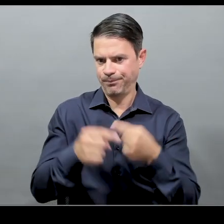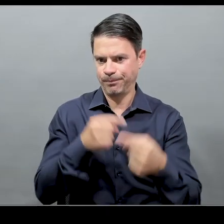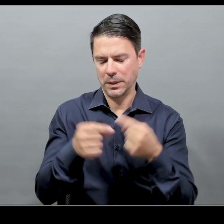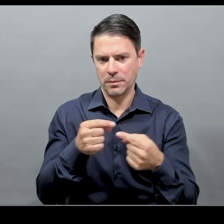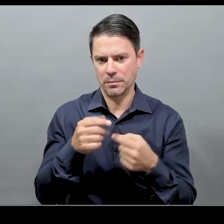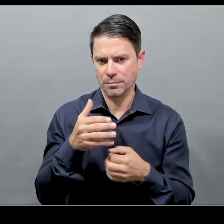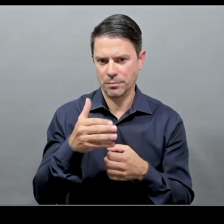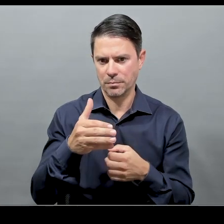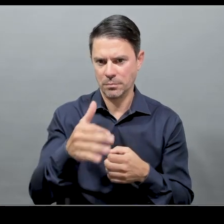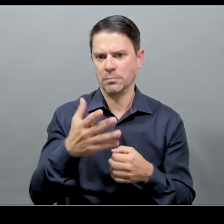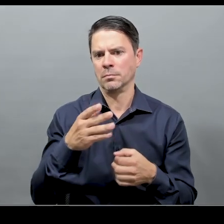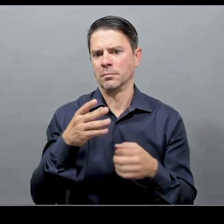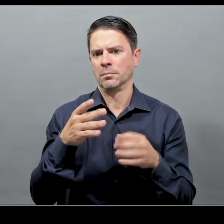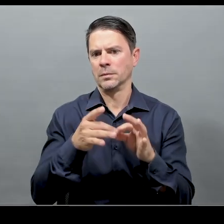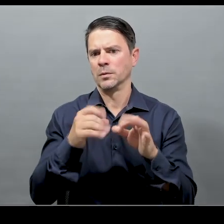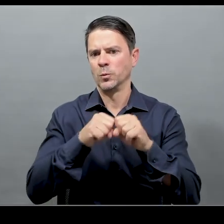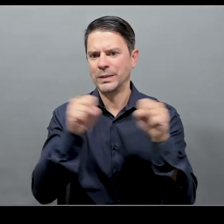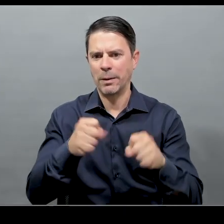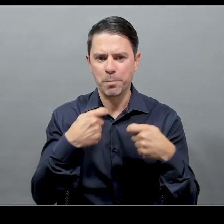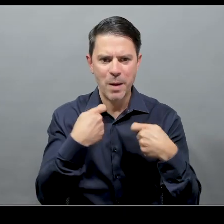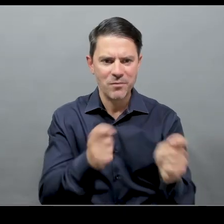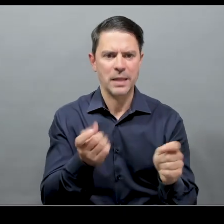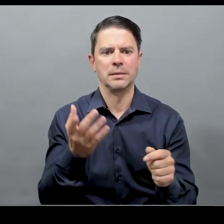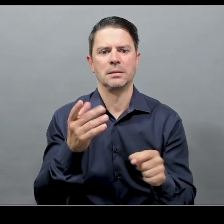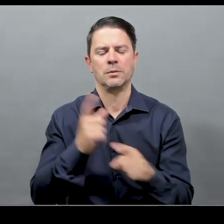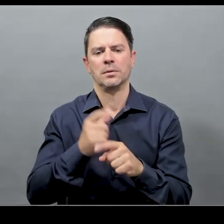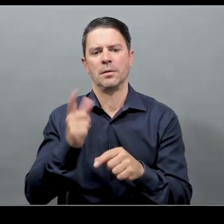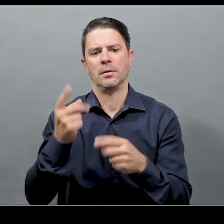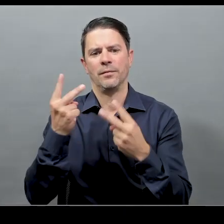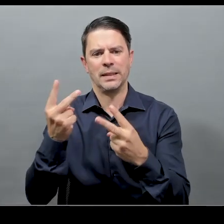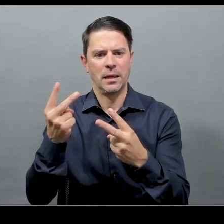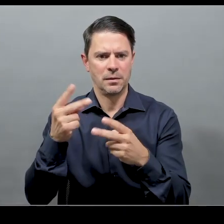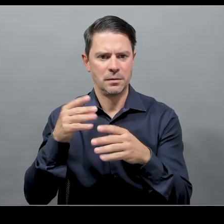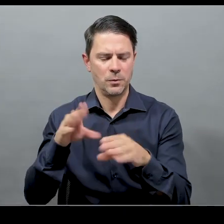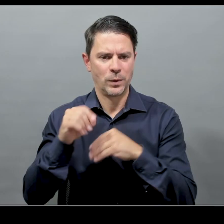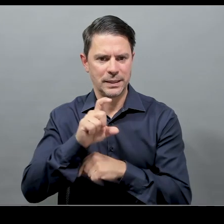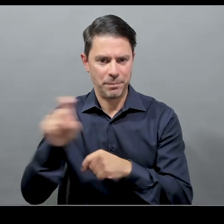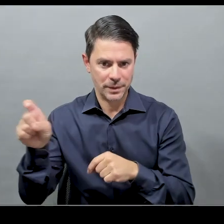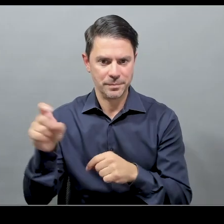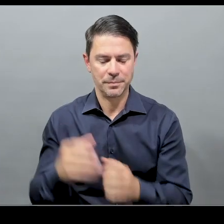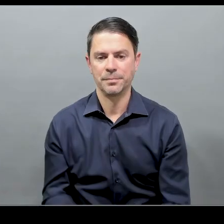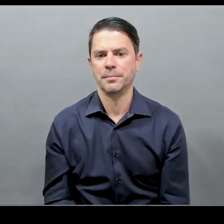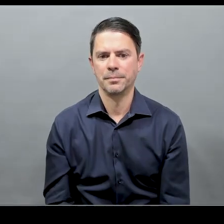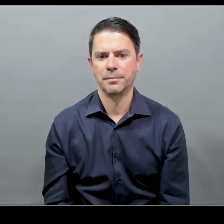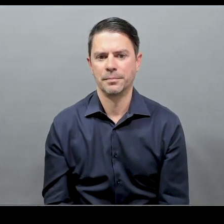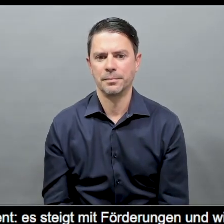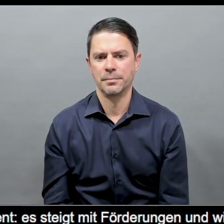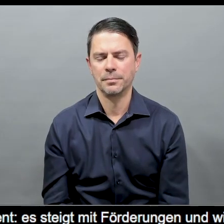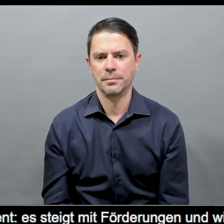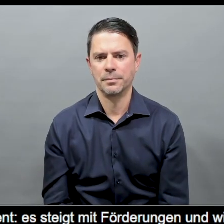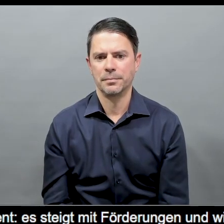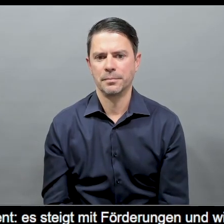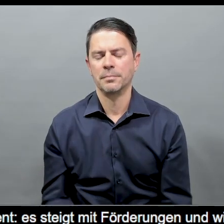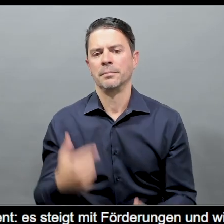angeführt, wir werden uns künftig auch an Projektgesellschaften beteiligen. Und ich möchte da schon noch ein bisschen klar zum Ausdruck bringen. Wir haben gestern ein großes Netzwerktreffen gehabt.